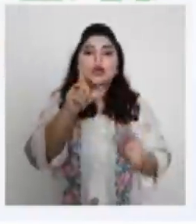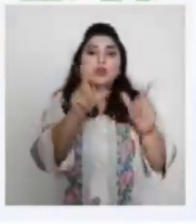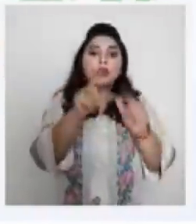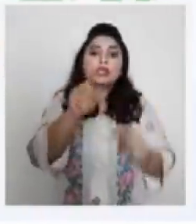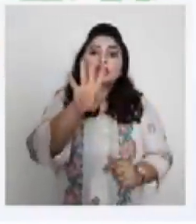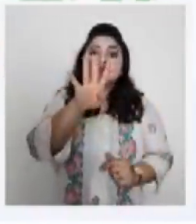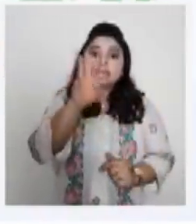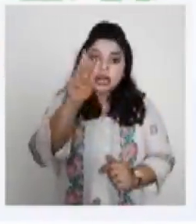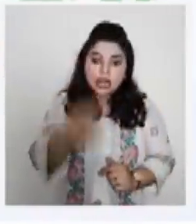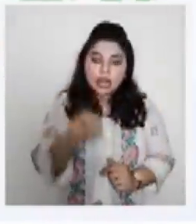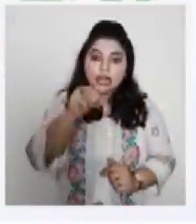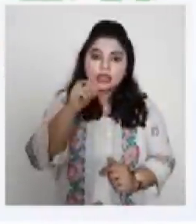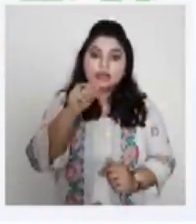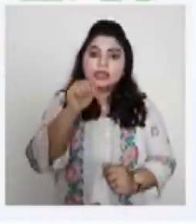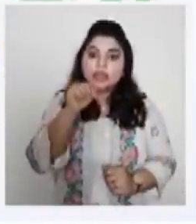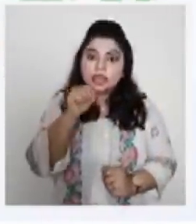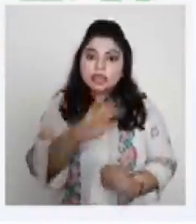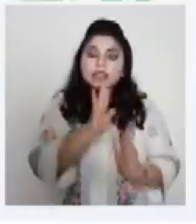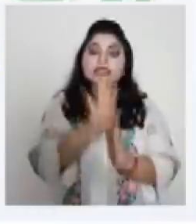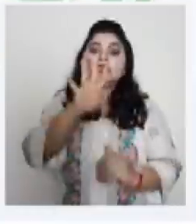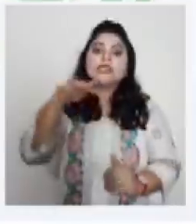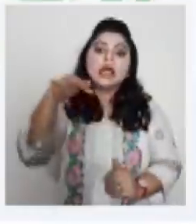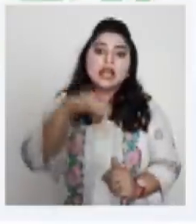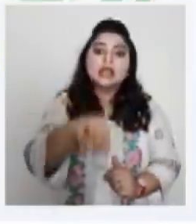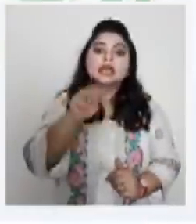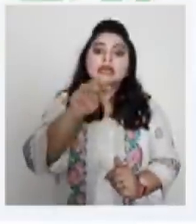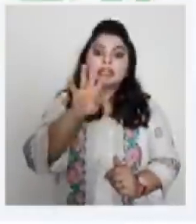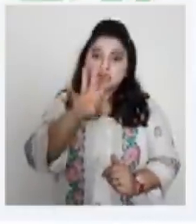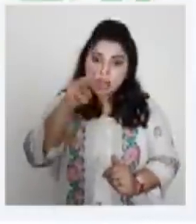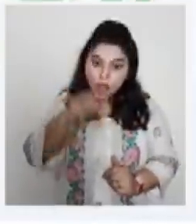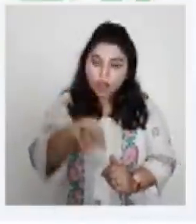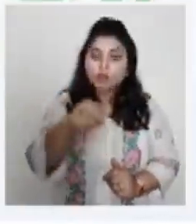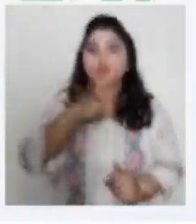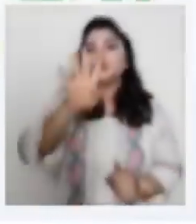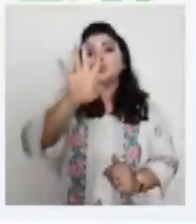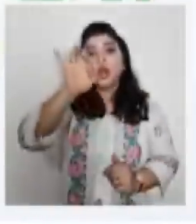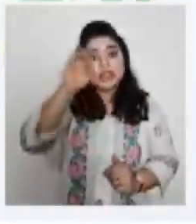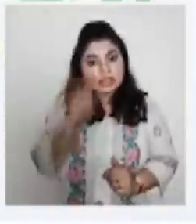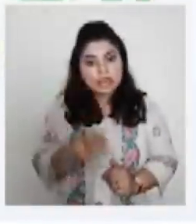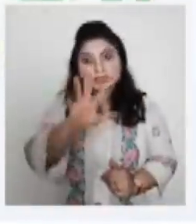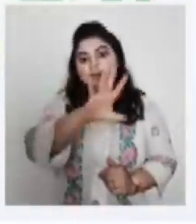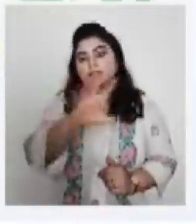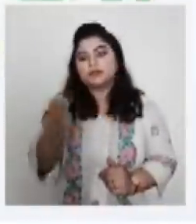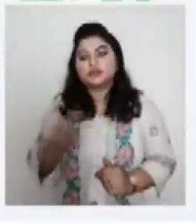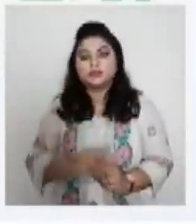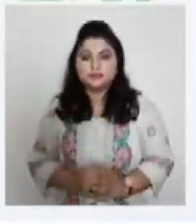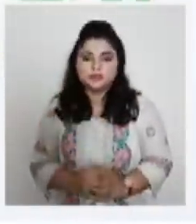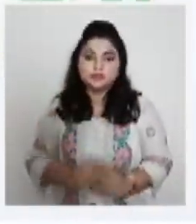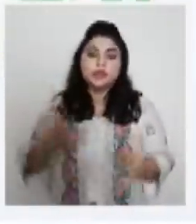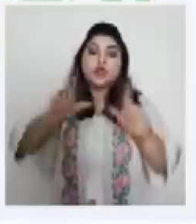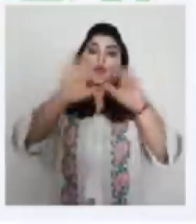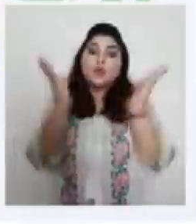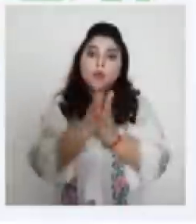৮০,৬১,৫৫০ জন। মৃত্যুবরণ করেছেন বিশ্বে ৫,৪৯৪ জন এবং এ পর্যন্ত মৃত্যুবরণ করেছেন